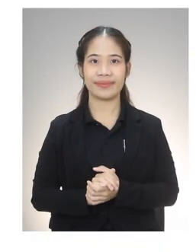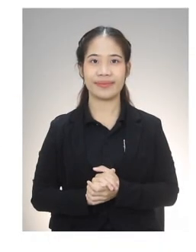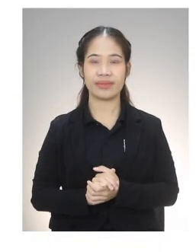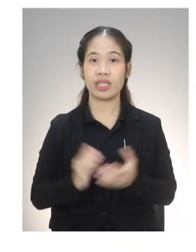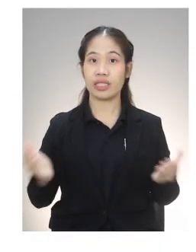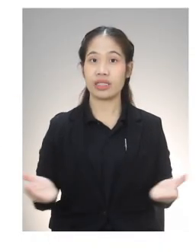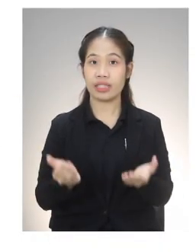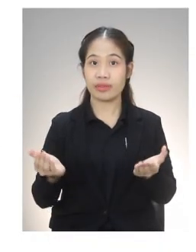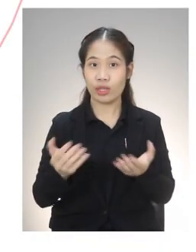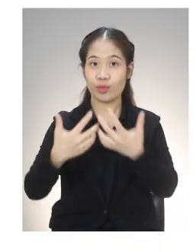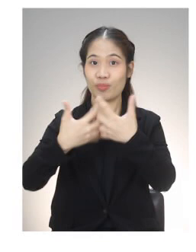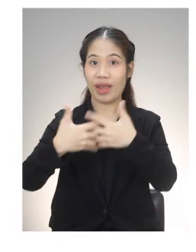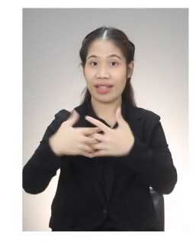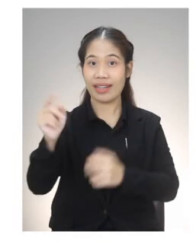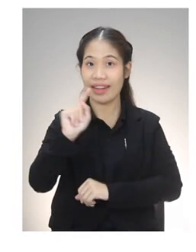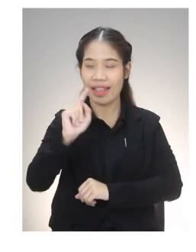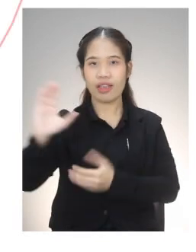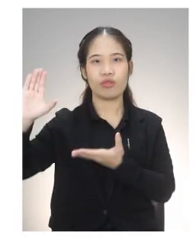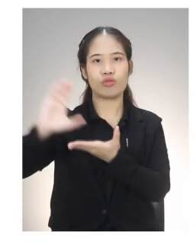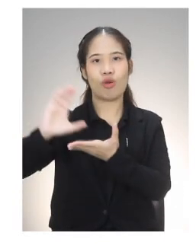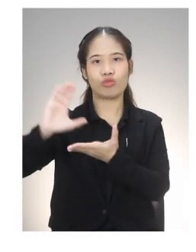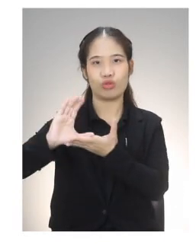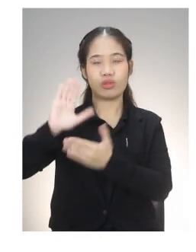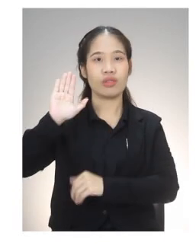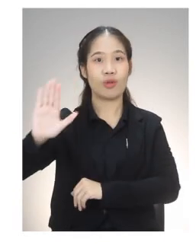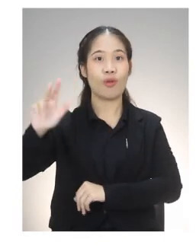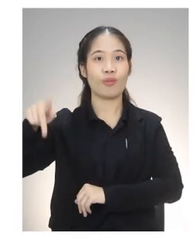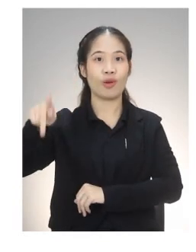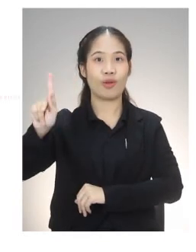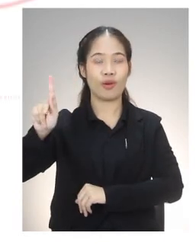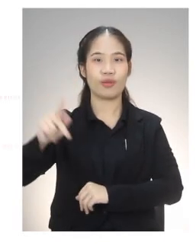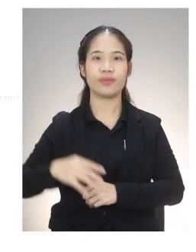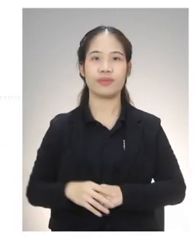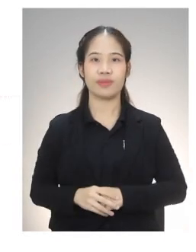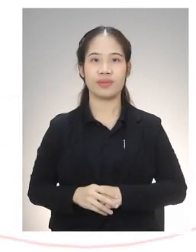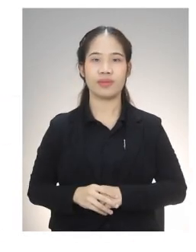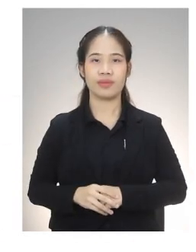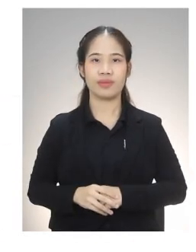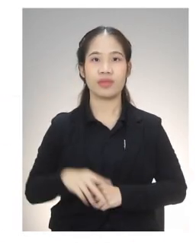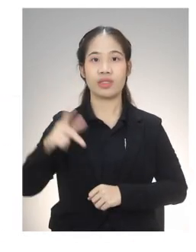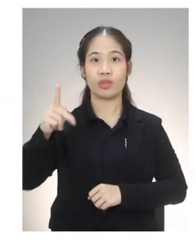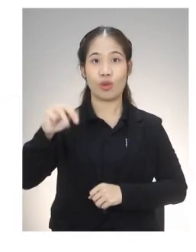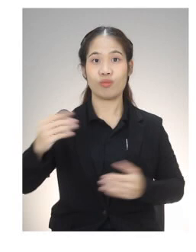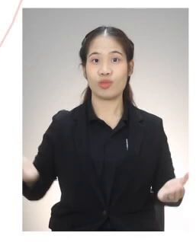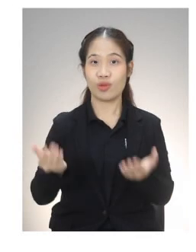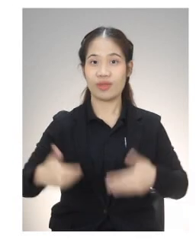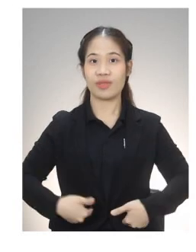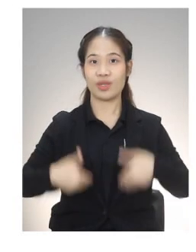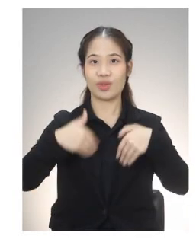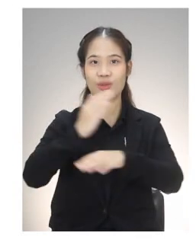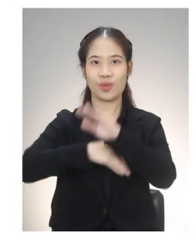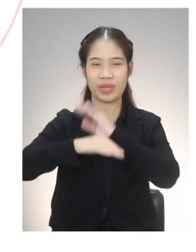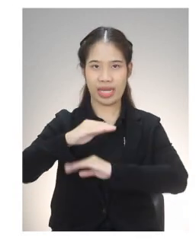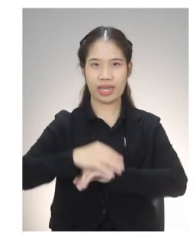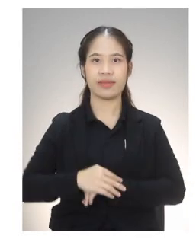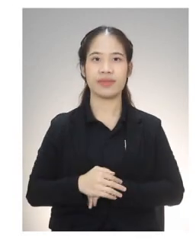สนับสนุนการผลิตเลยกองทุนส่งเสริมและพัฒนาคุณภาพชีวิตคนพิการกรมส่งเสริมและพัฒนาคุณภาพชีวิตคนพิการ